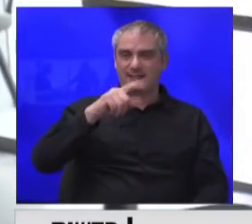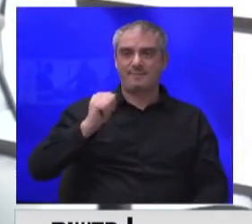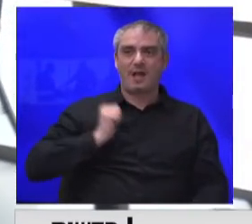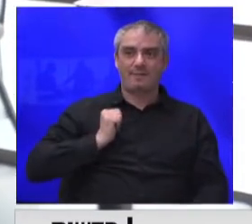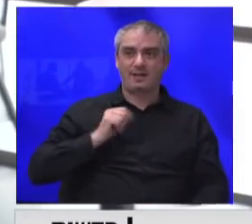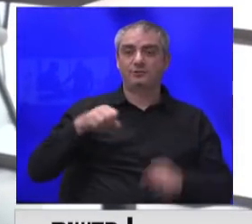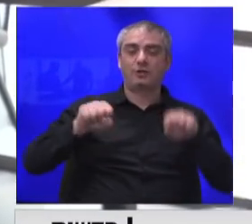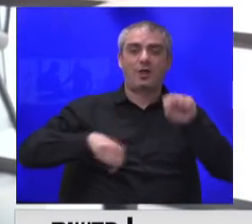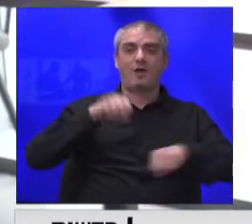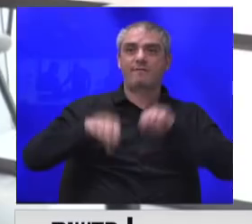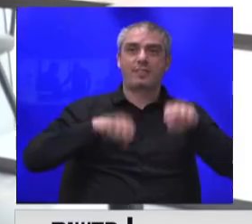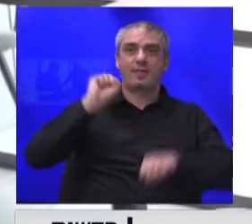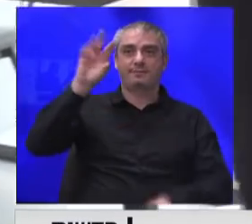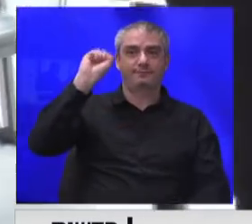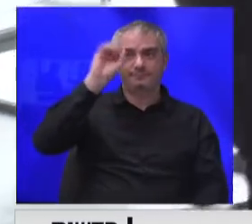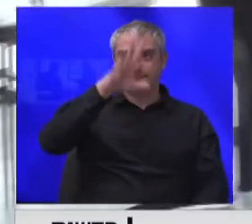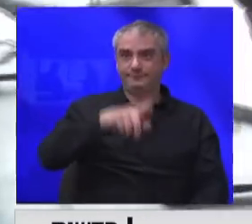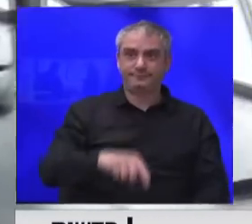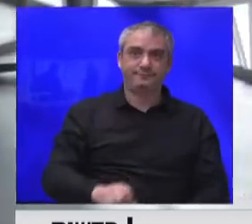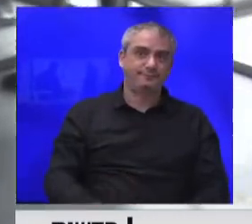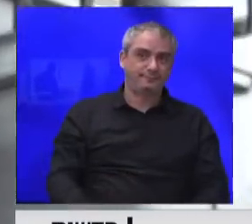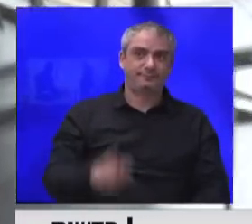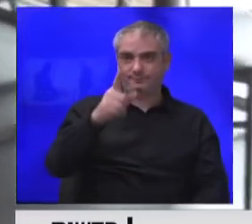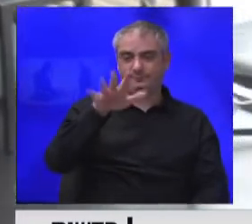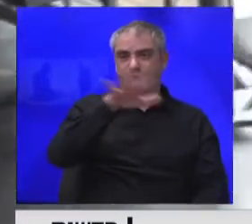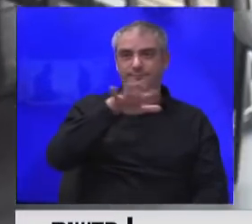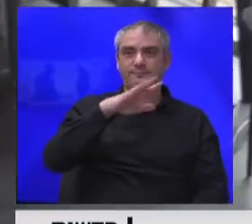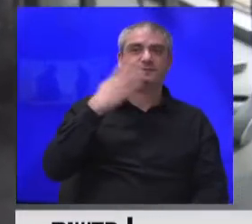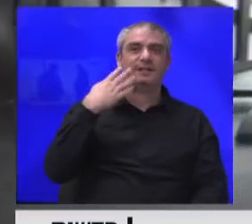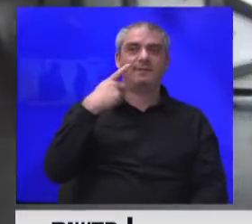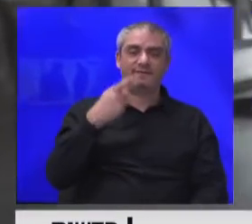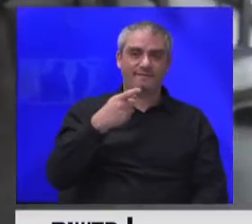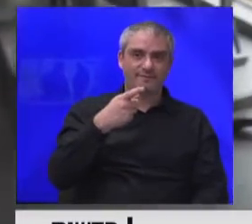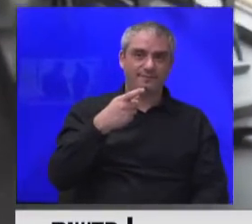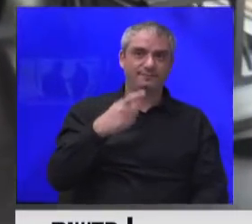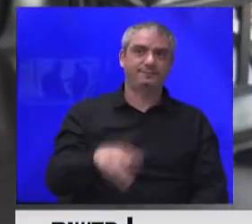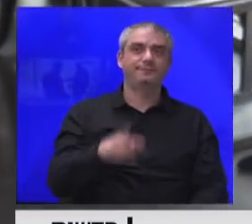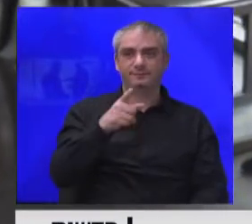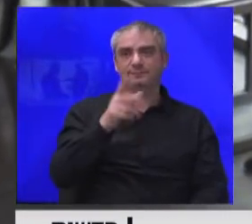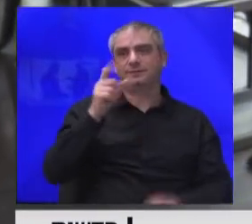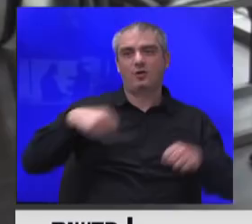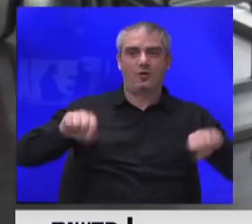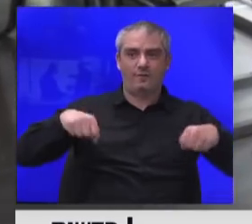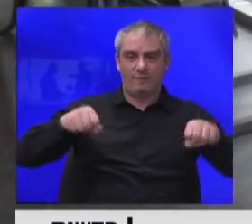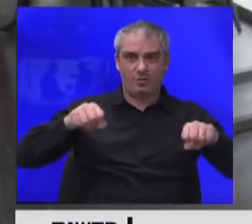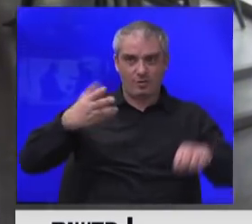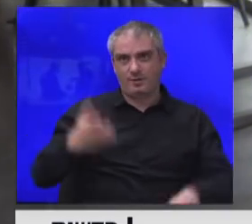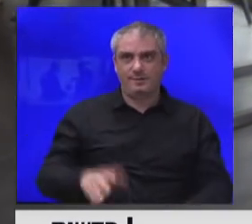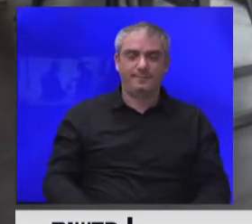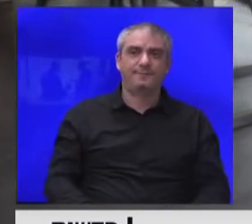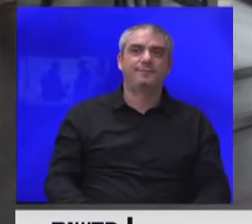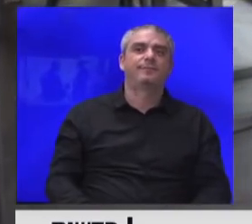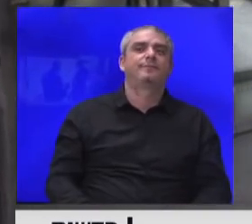שליחי אופניים מוציאים אותם. אלה, זה יהיה אזור של רמת אבי וכדומה, שליח עם אופנוע יוציא